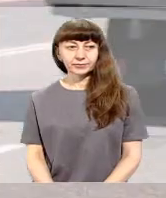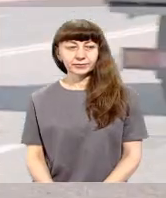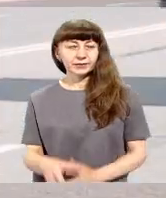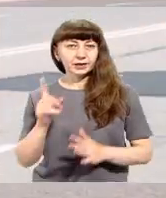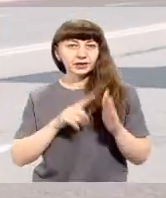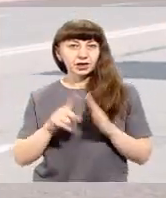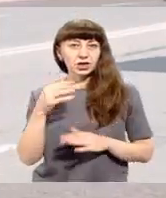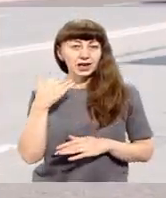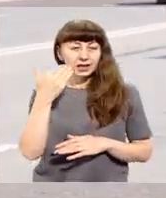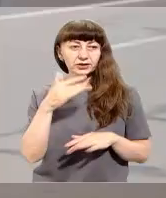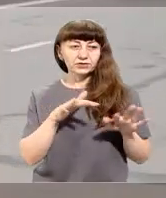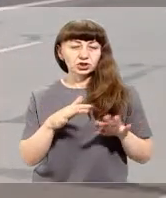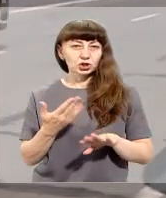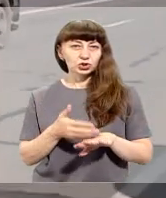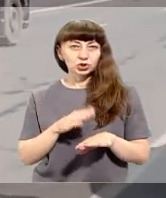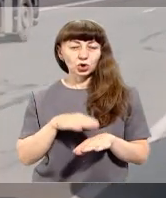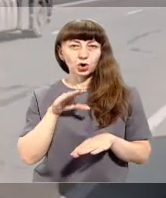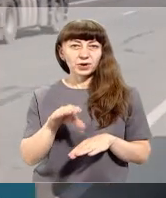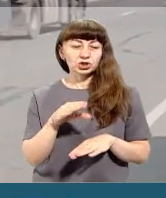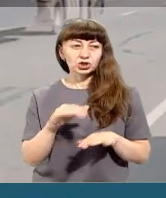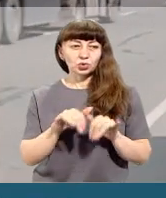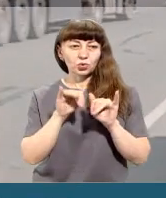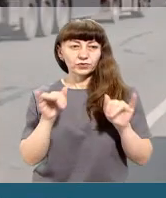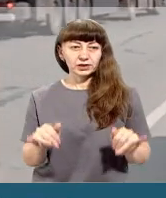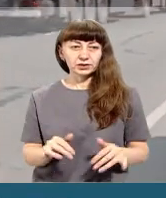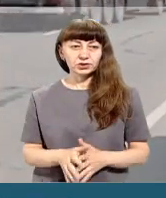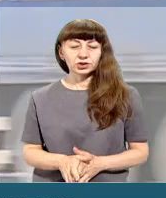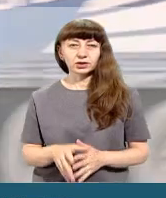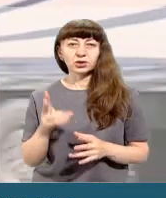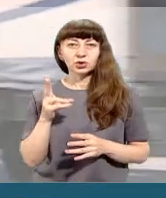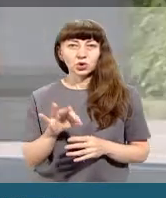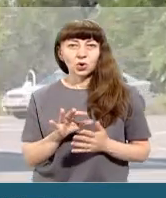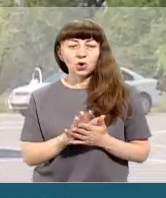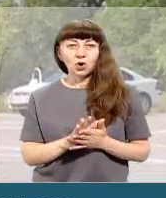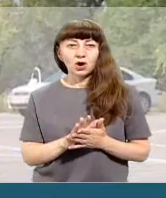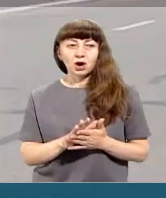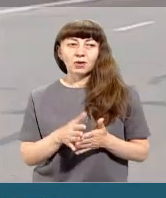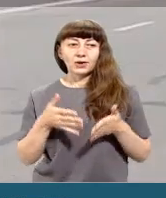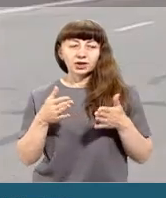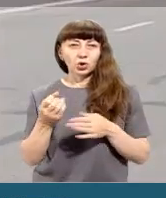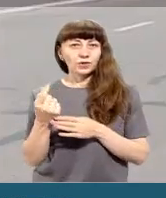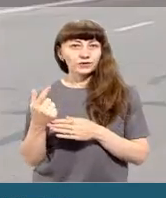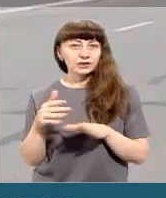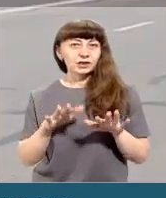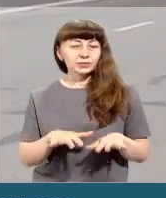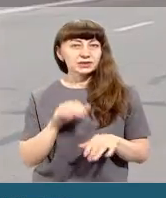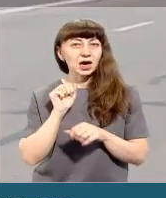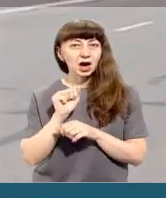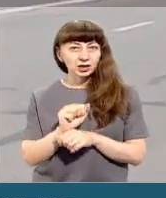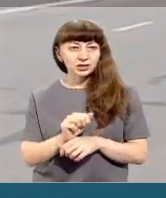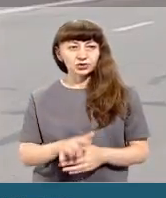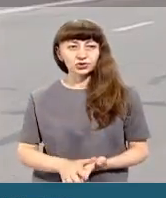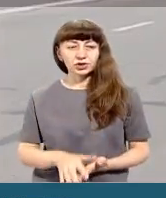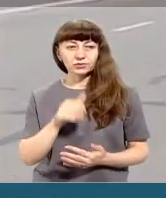С начала лета движение большегрузов на трассах республиканского значения временно ограничили в нескольких регионах страны, в том числе и в Кустанайской